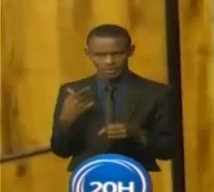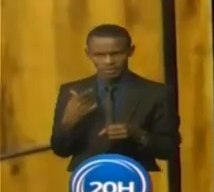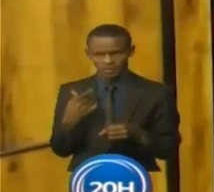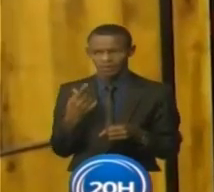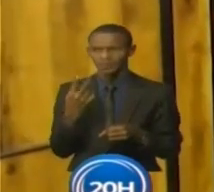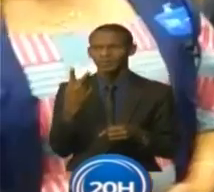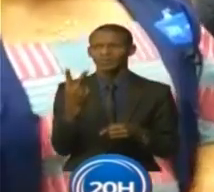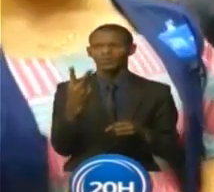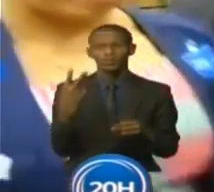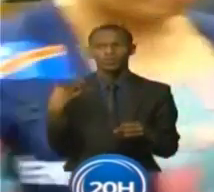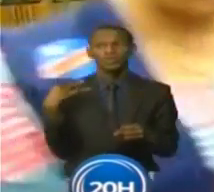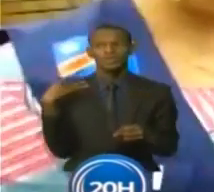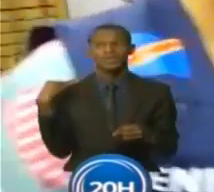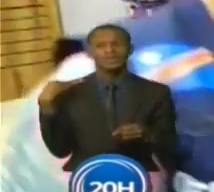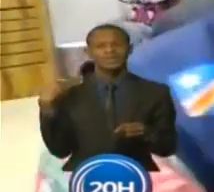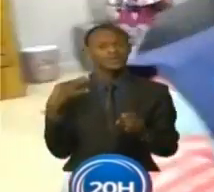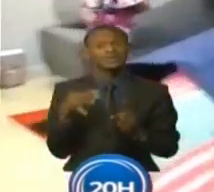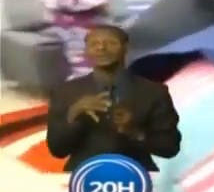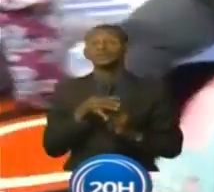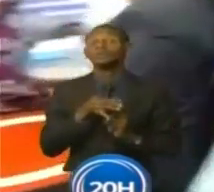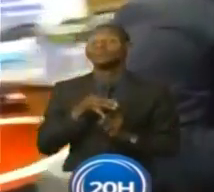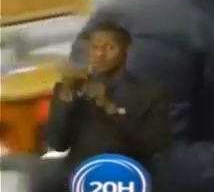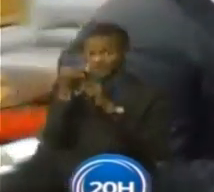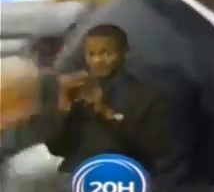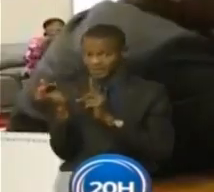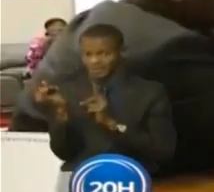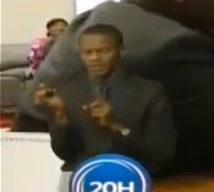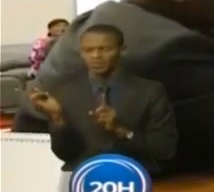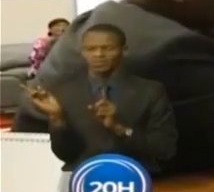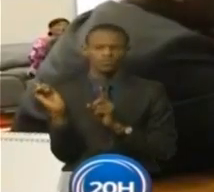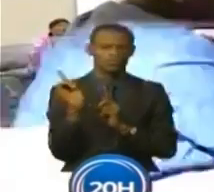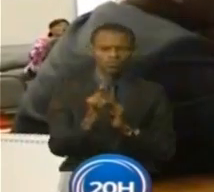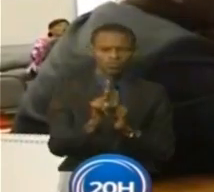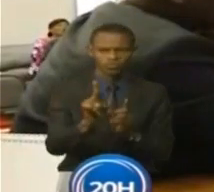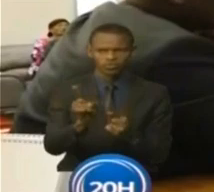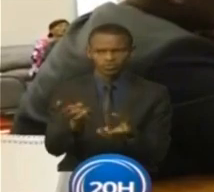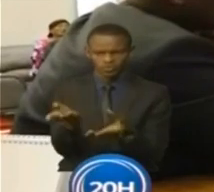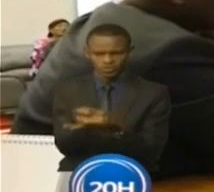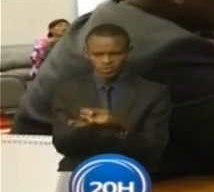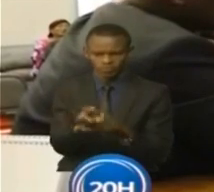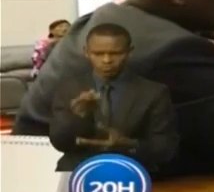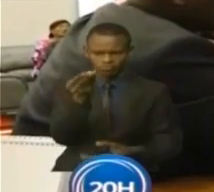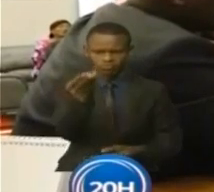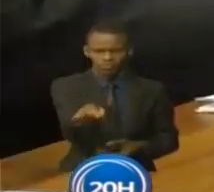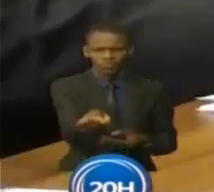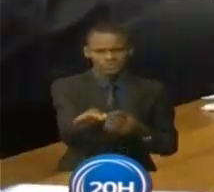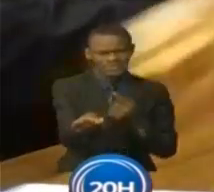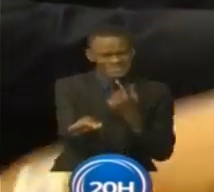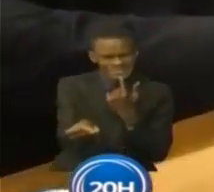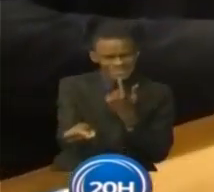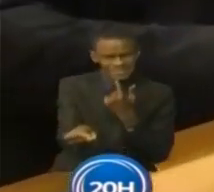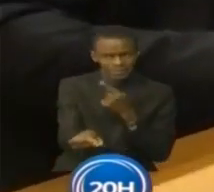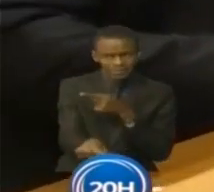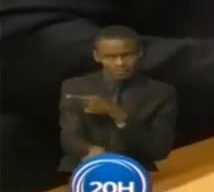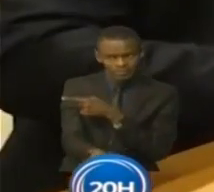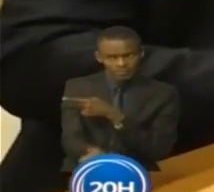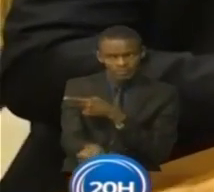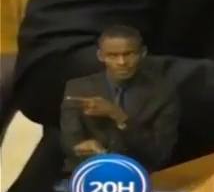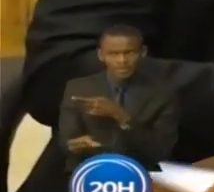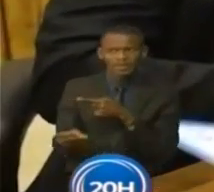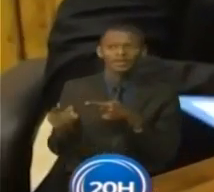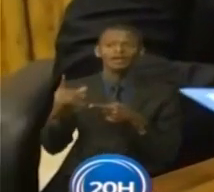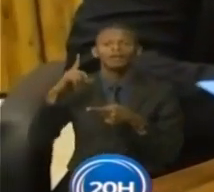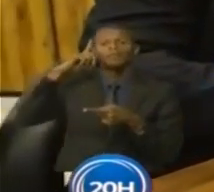processus tant attendu. La Commission électorale nationale indépendante a réceptionné le dossier de Moïse Katumbi, président du parti politique Ensemble pour